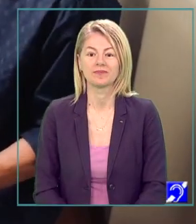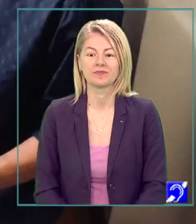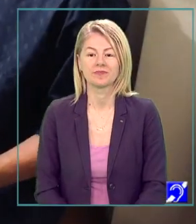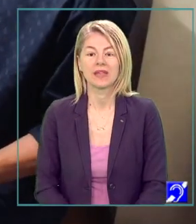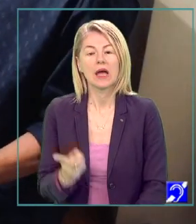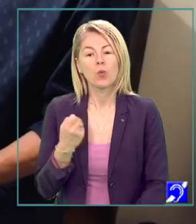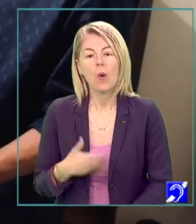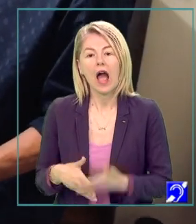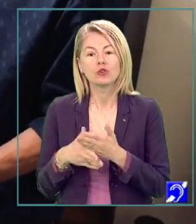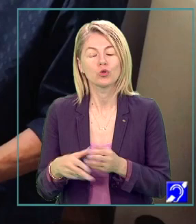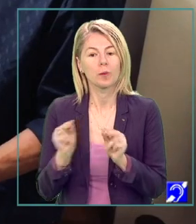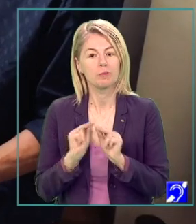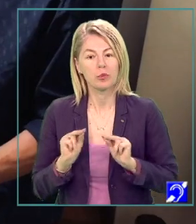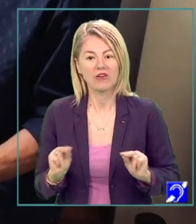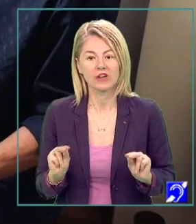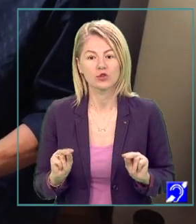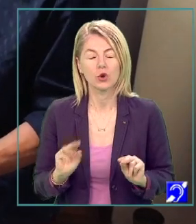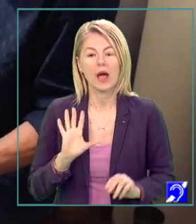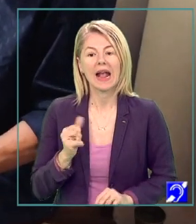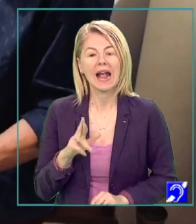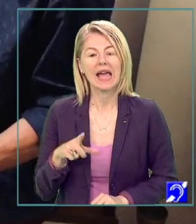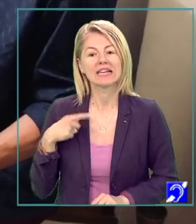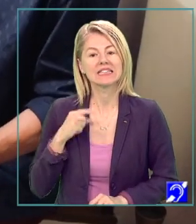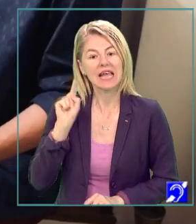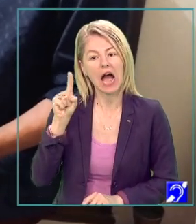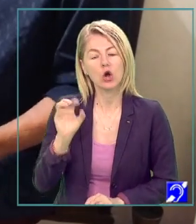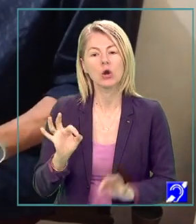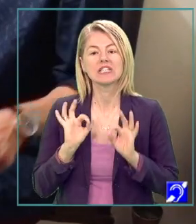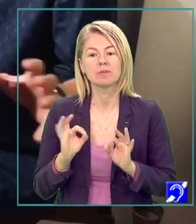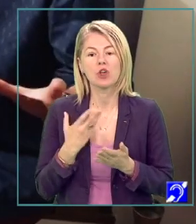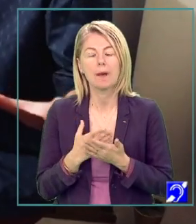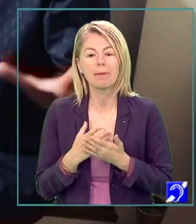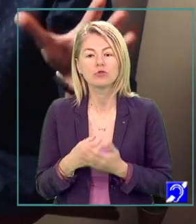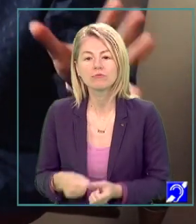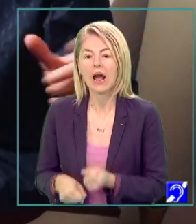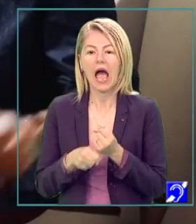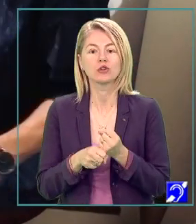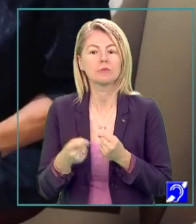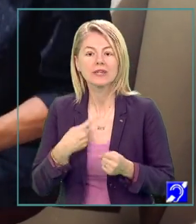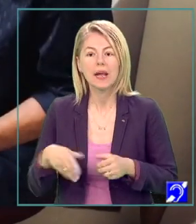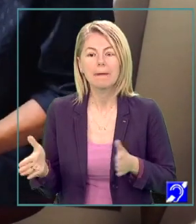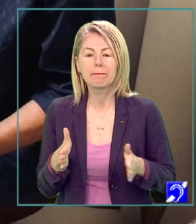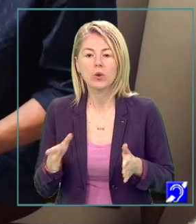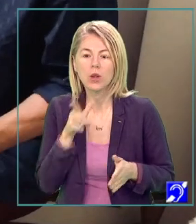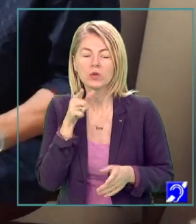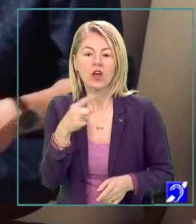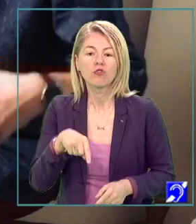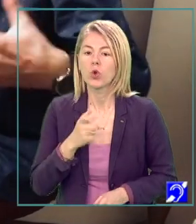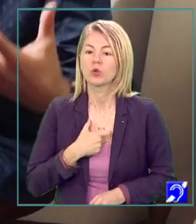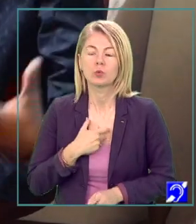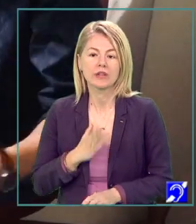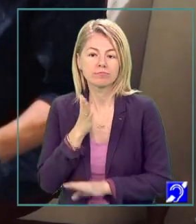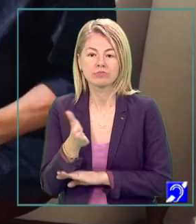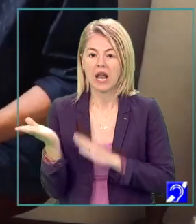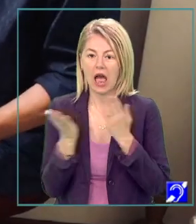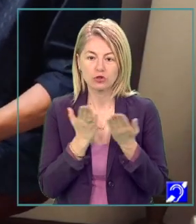prin intermediul profesorilor care sunt acolo special pentru a suplini perioada în care nu puteți merge și